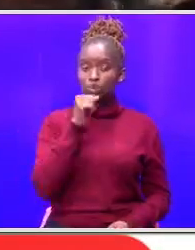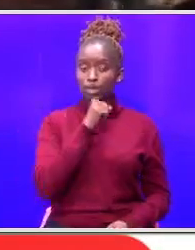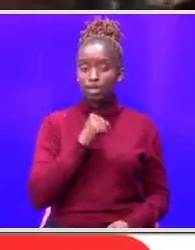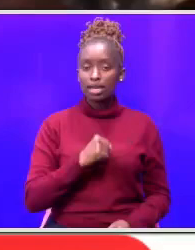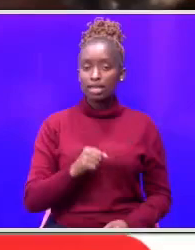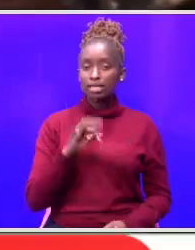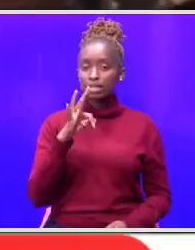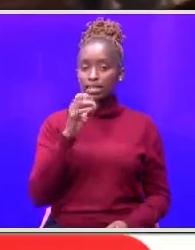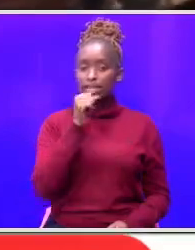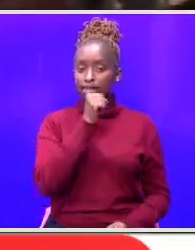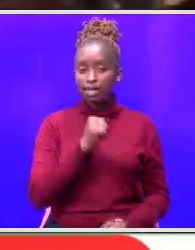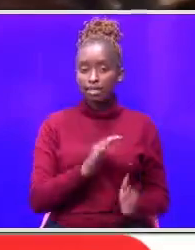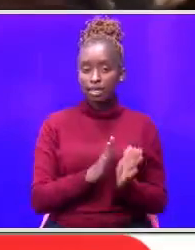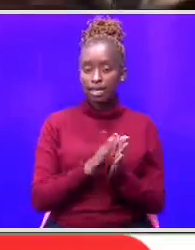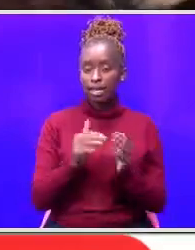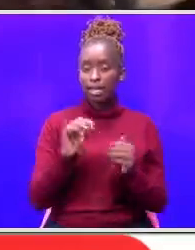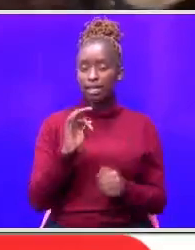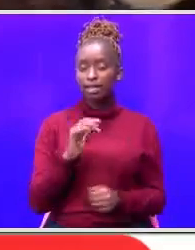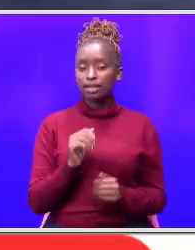2, 3 na 10.